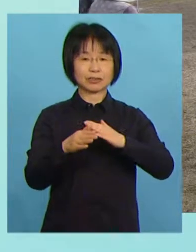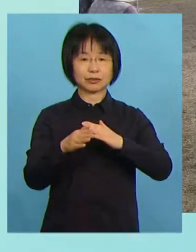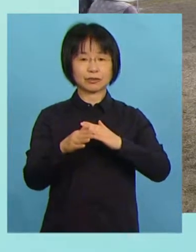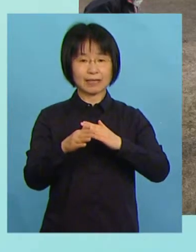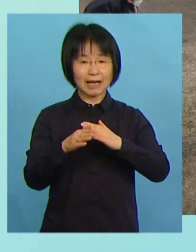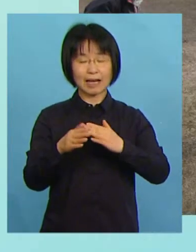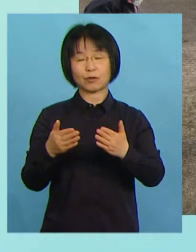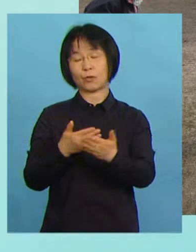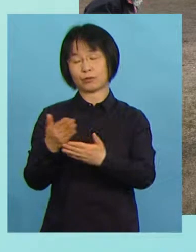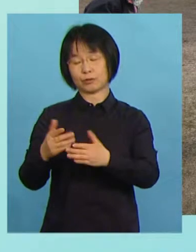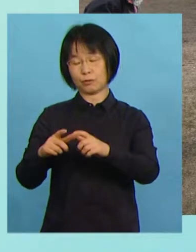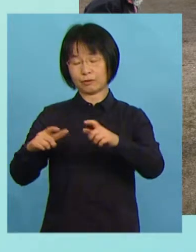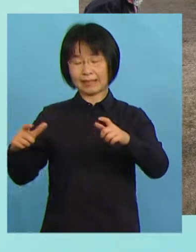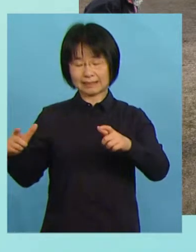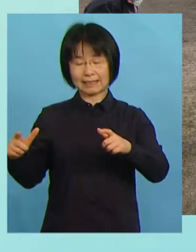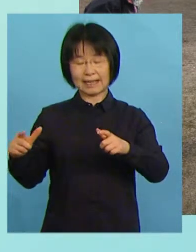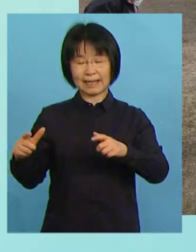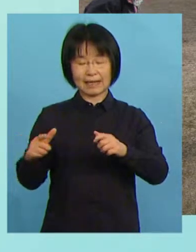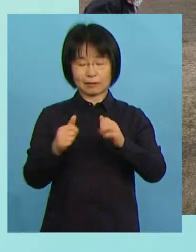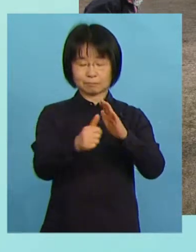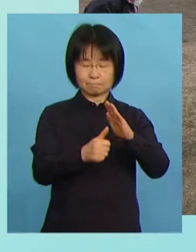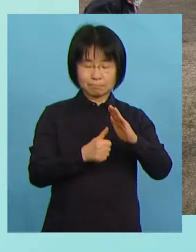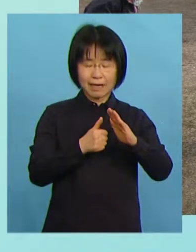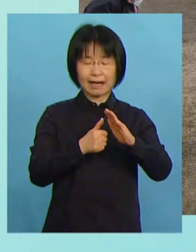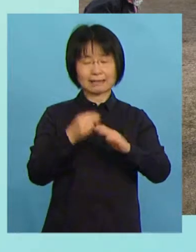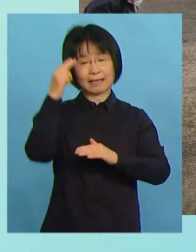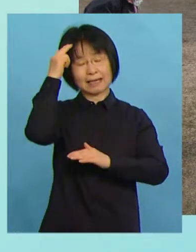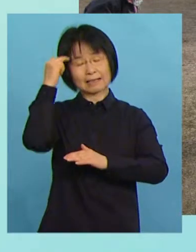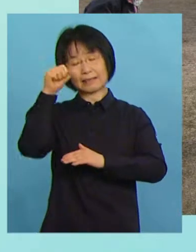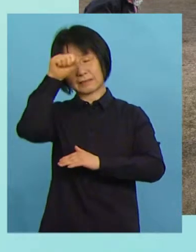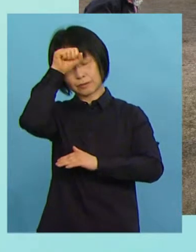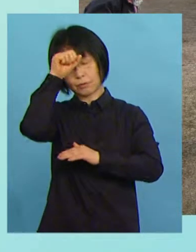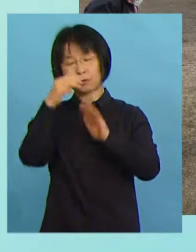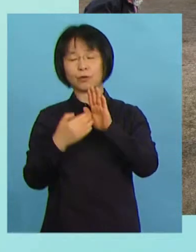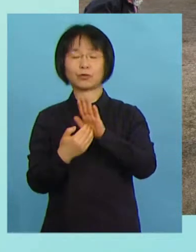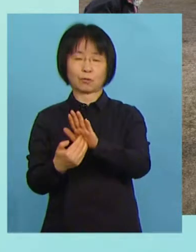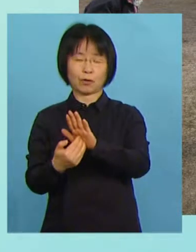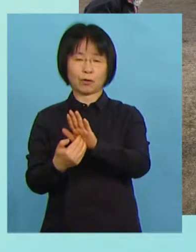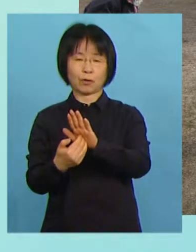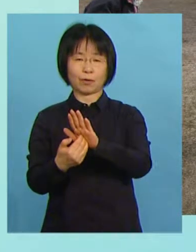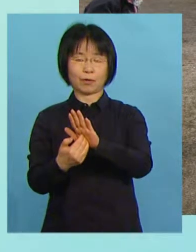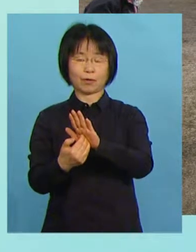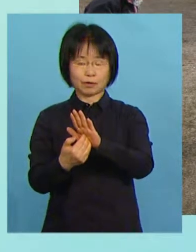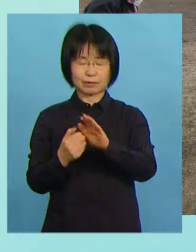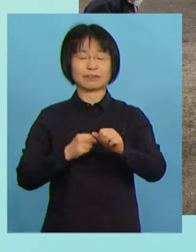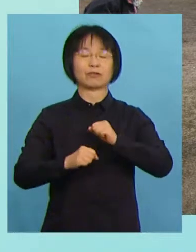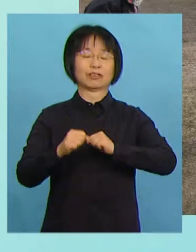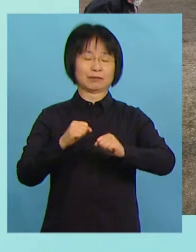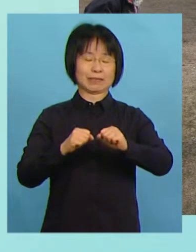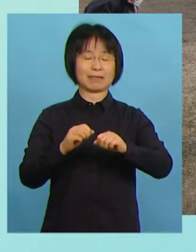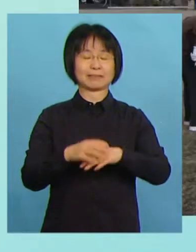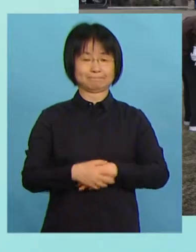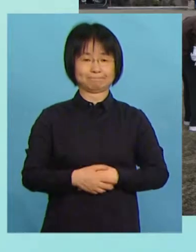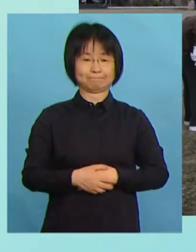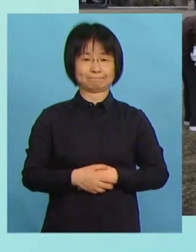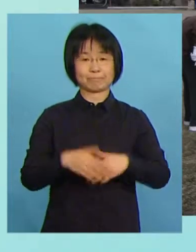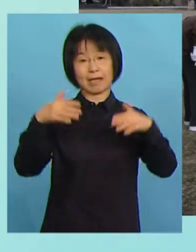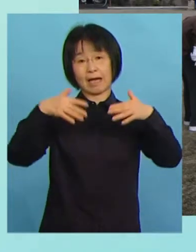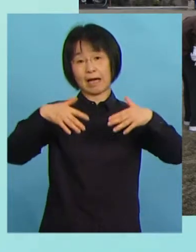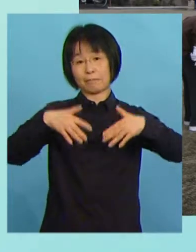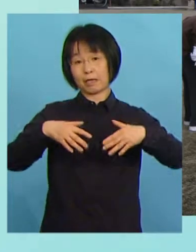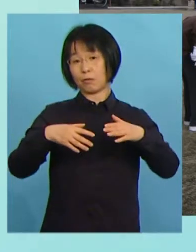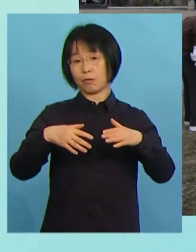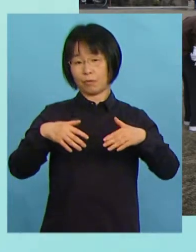で高齢者の孤立や認知症の予防になるよう取り組んでおられます。 はい、 グラウンドゴルフができない雨の日